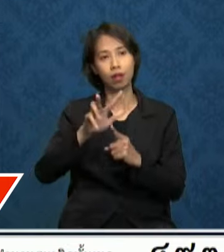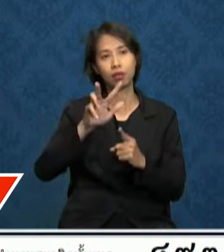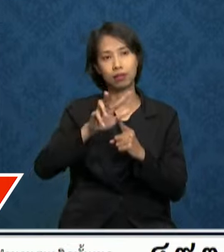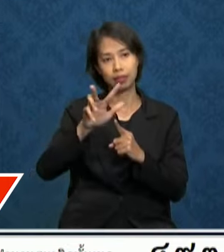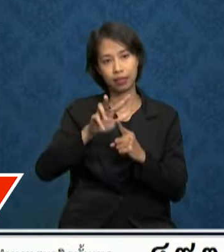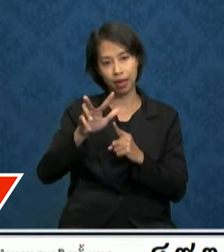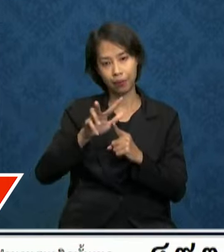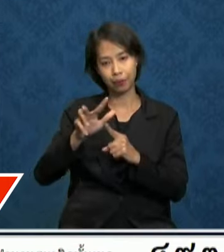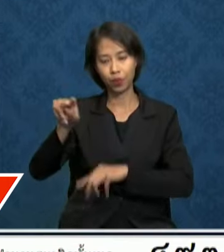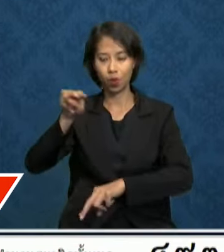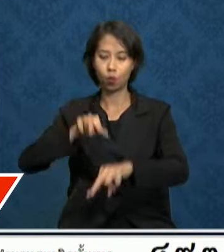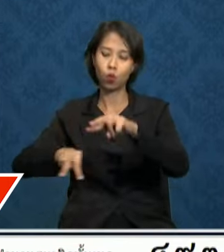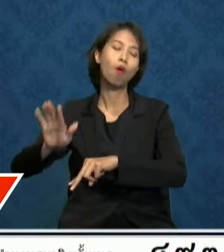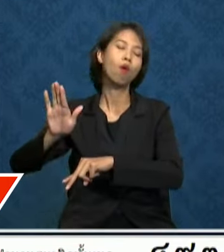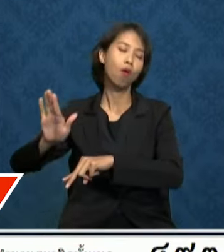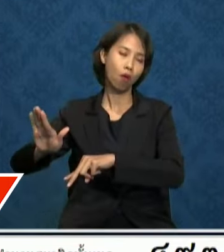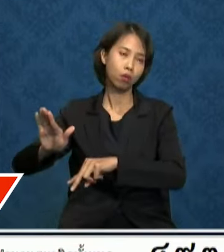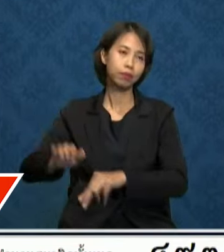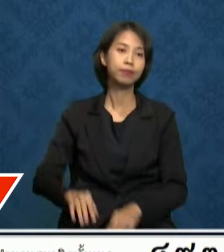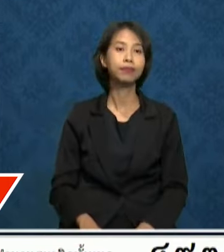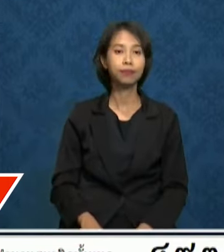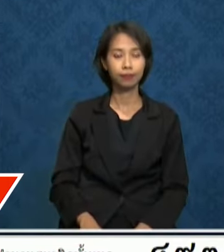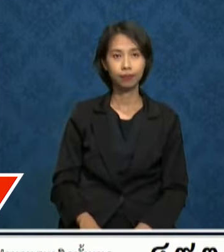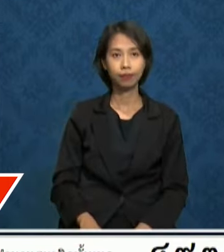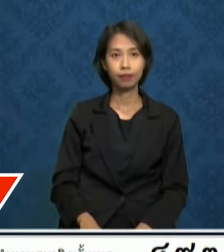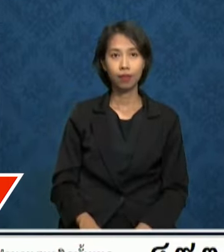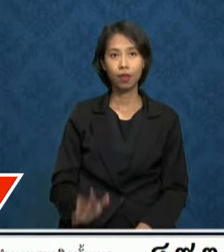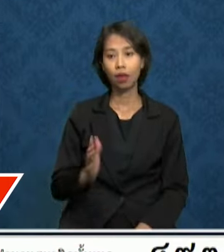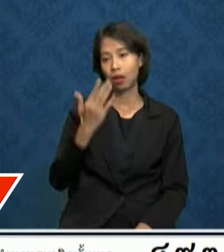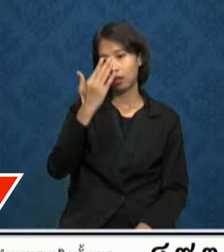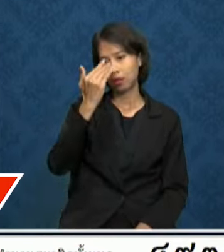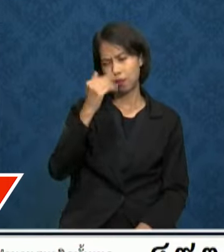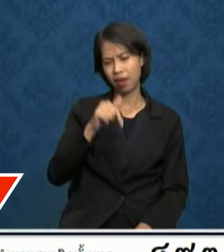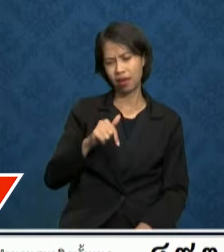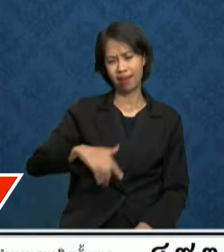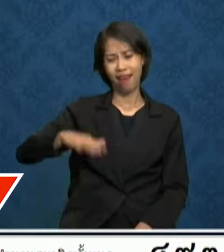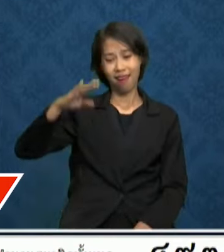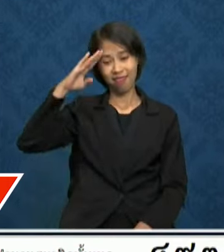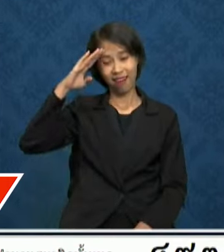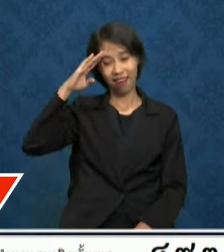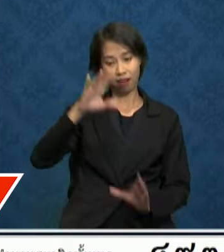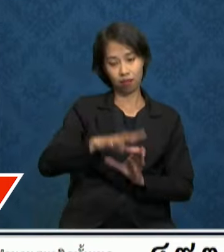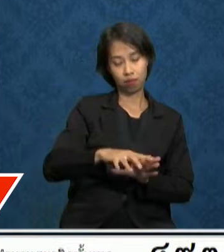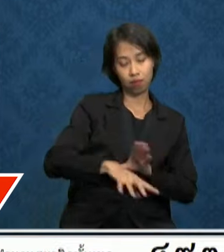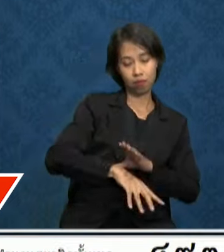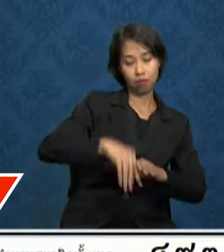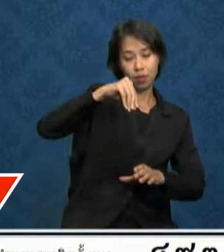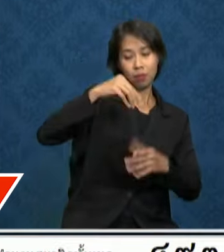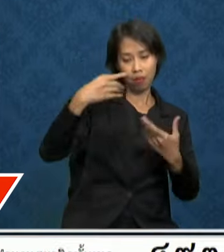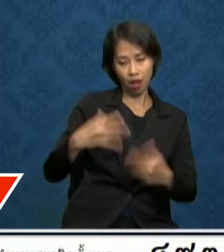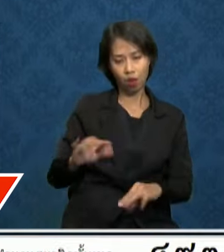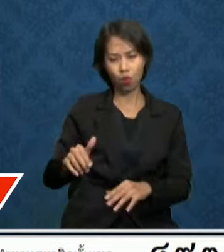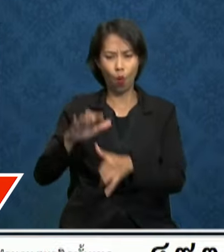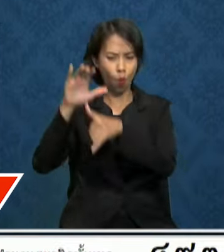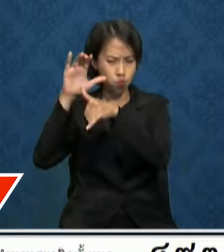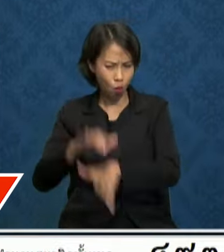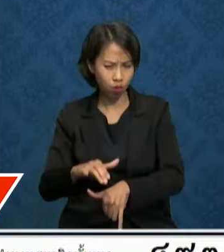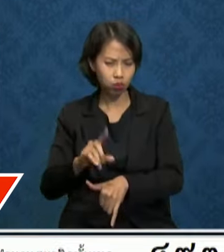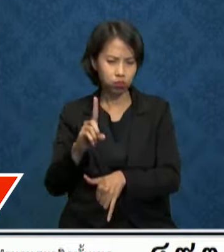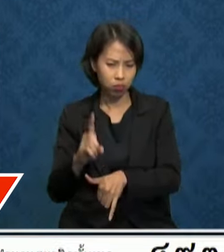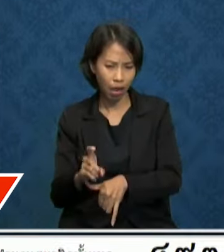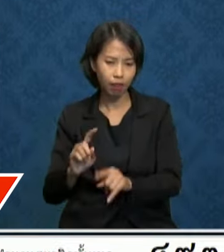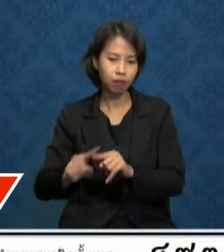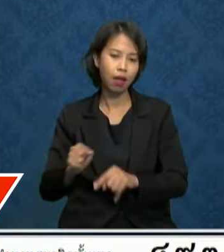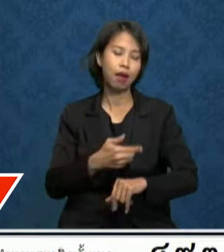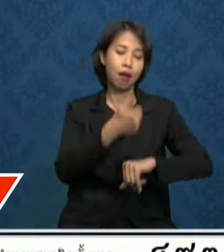การปกครองและการบังคับบัญชาภายในก็ว่าทำไมพอพลทหารถูกทารุณถูกซ้อมเสียชีวิตบ้างรัฐมนตรีถึงพูดได้แค่ว่ากำชับแล้วว่าไ